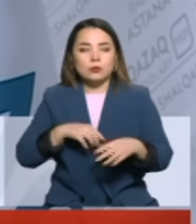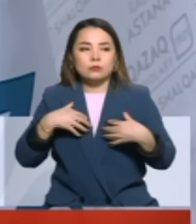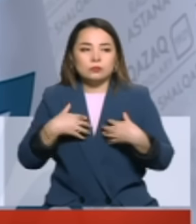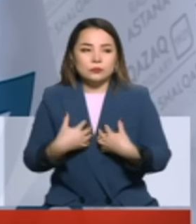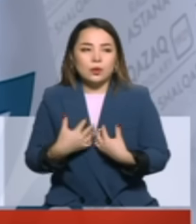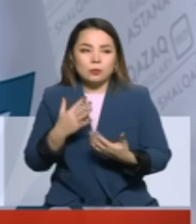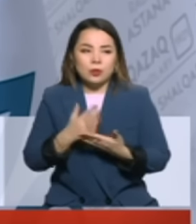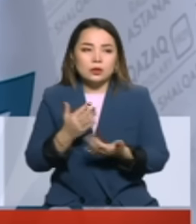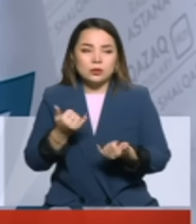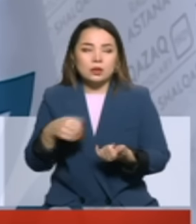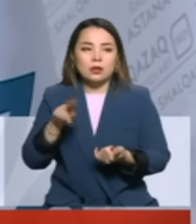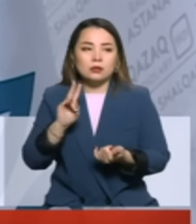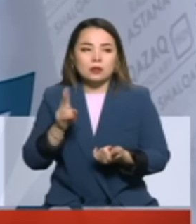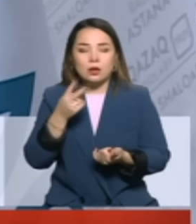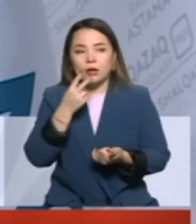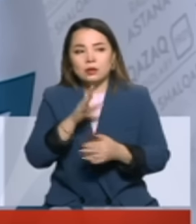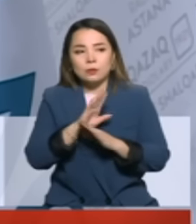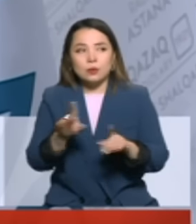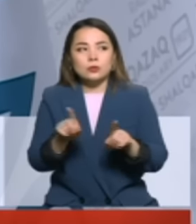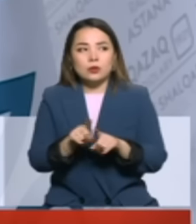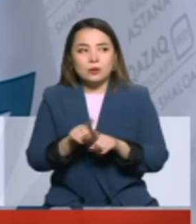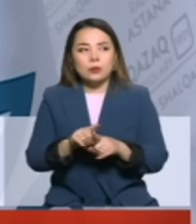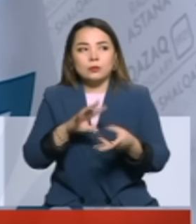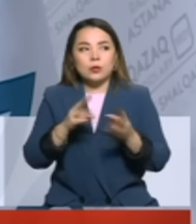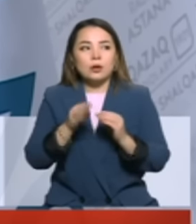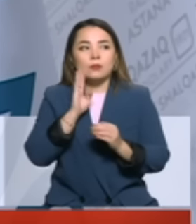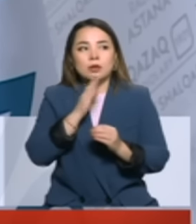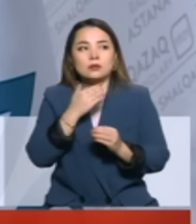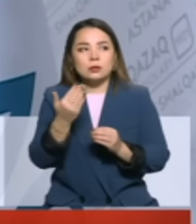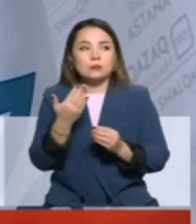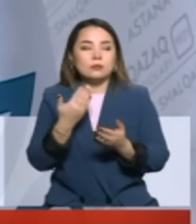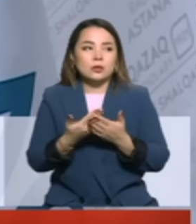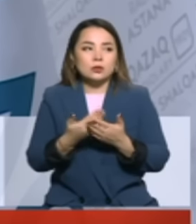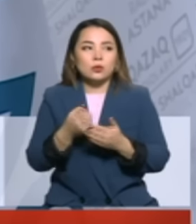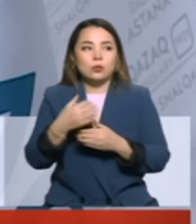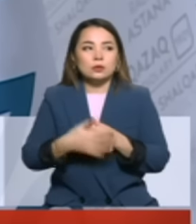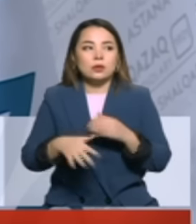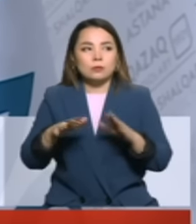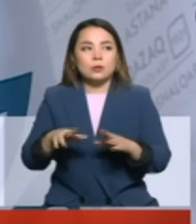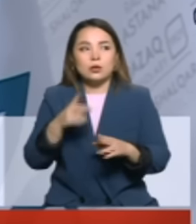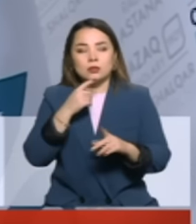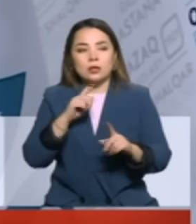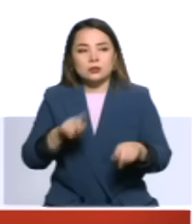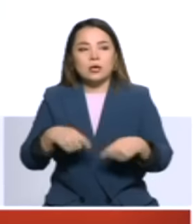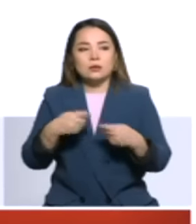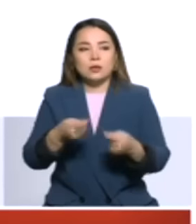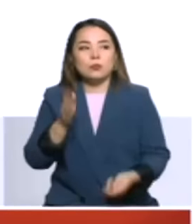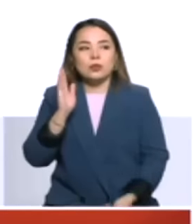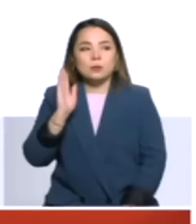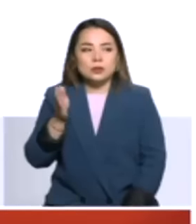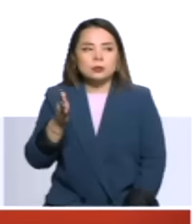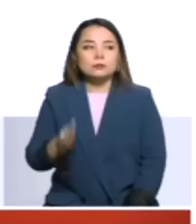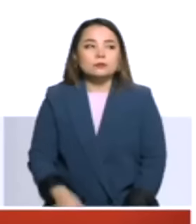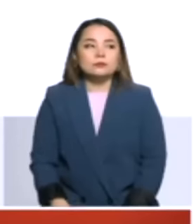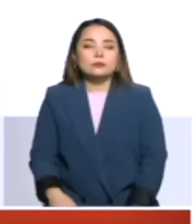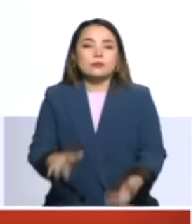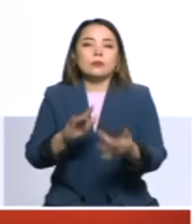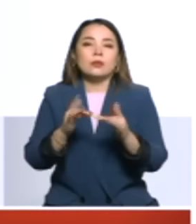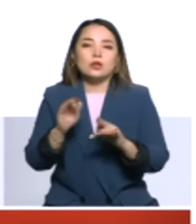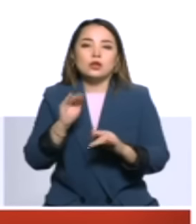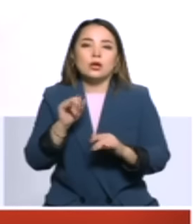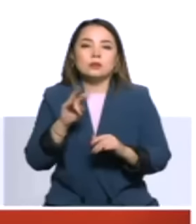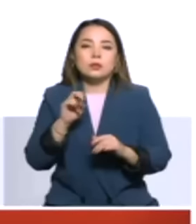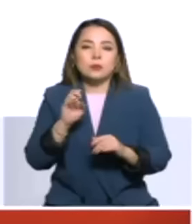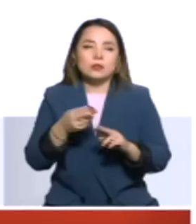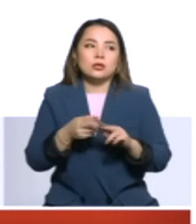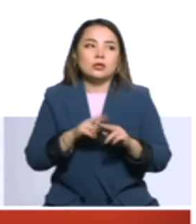тұр. ДНК-ның қорытындысына қарамай, енді болжамда анаммен өзге орталыққа барып қан тапсырамыз. Әлеуметтік желіде